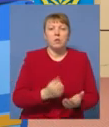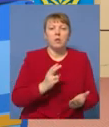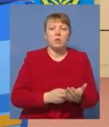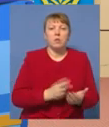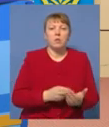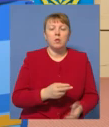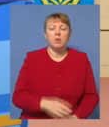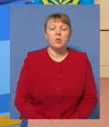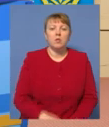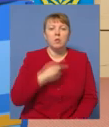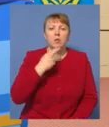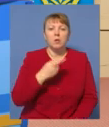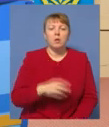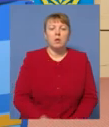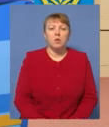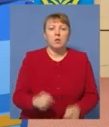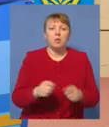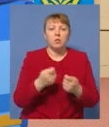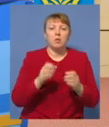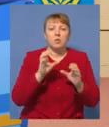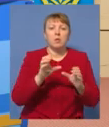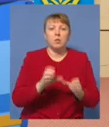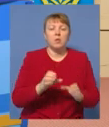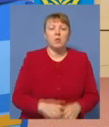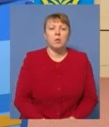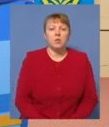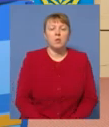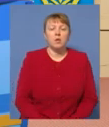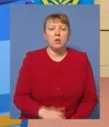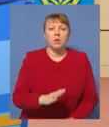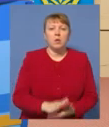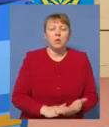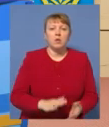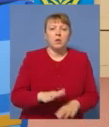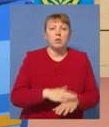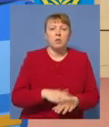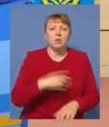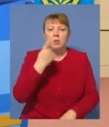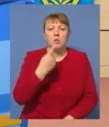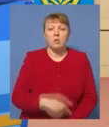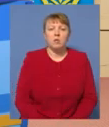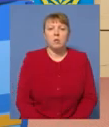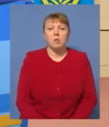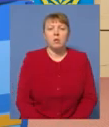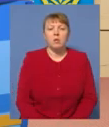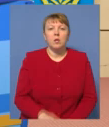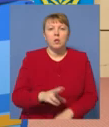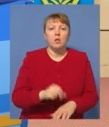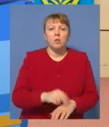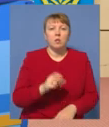доказательствам, пресекает нарушения прав граждан и не допускает вовлечения добросовестных граждан в орбиту уголовного